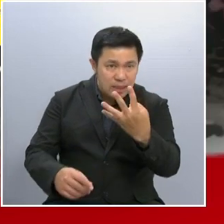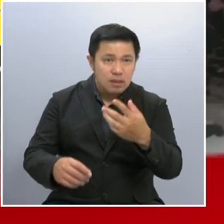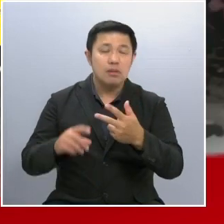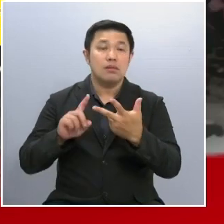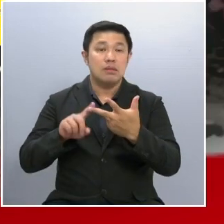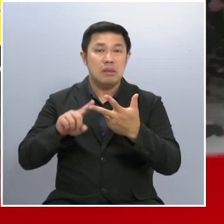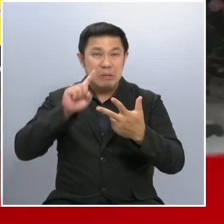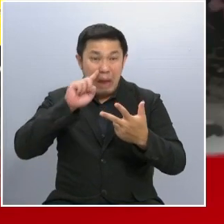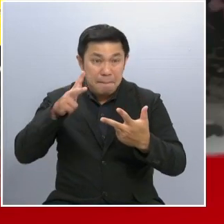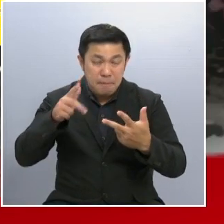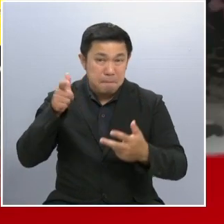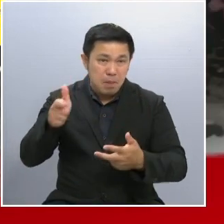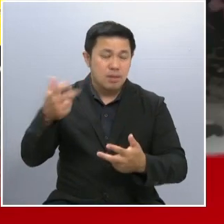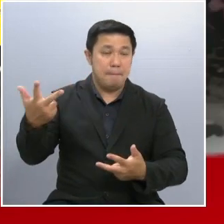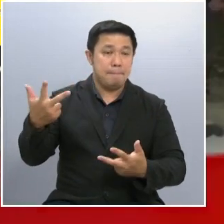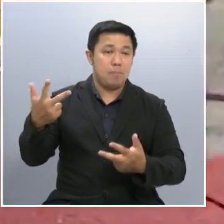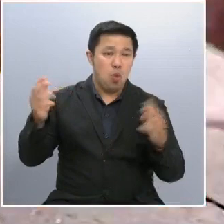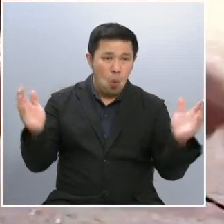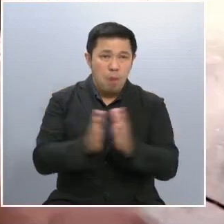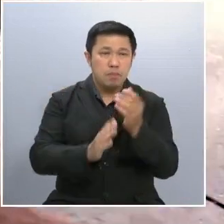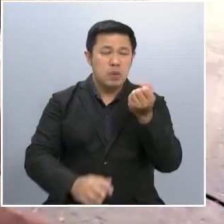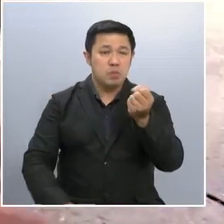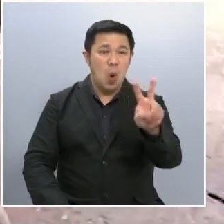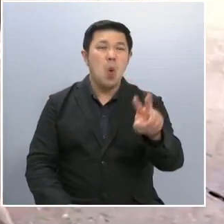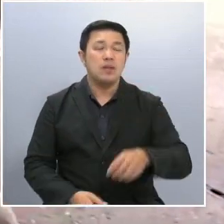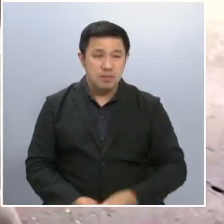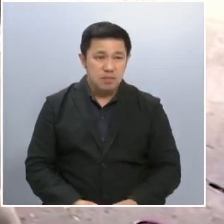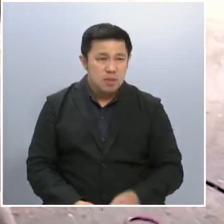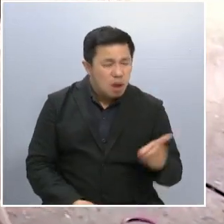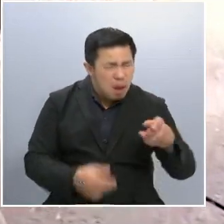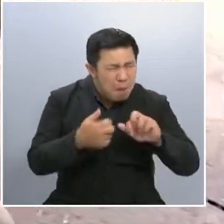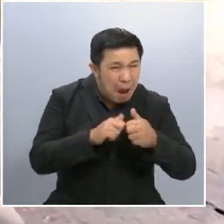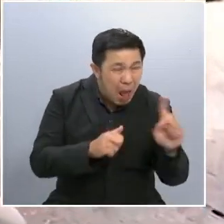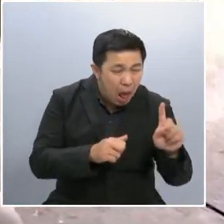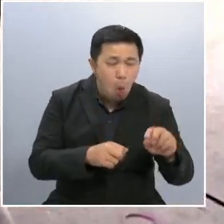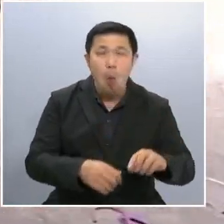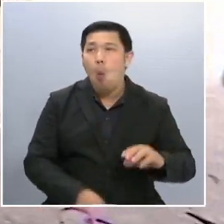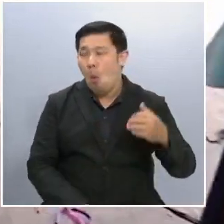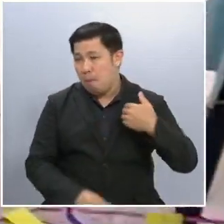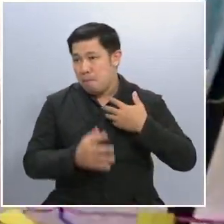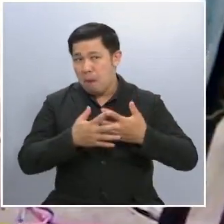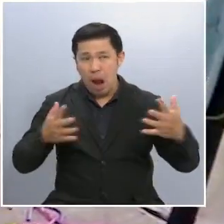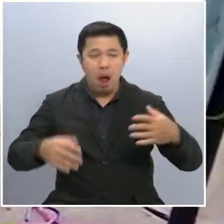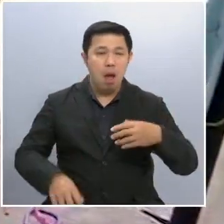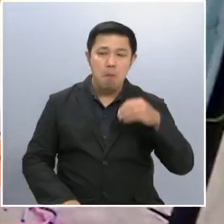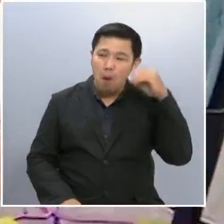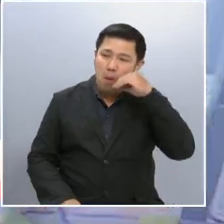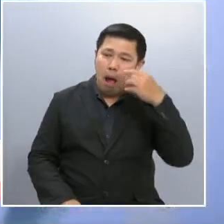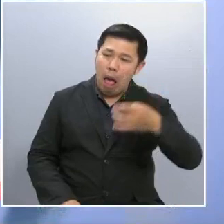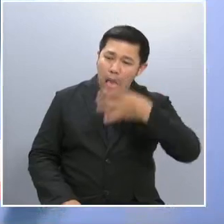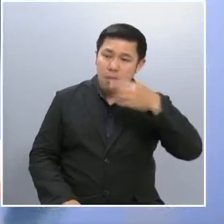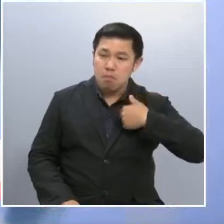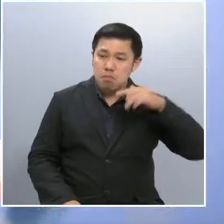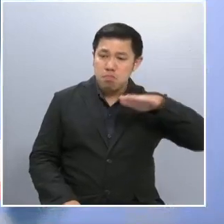ค่ะ แล้วเค้ามีปัญหาอะไรกันนะคะ เยอะแยะแกล้งกันทุกวันสองพี่น้